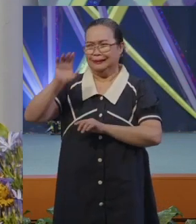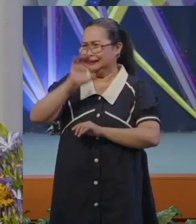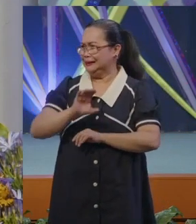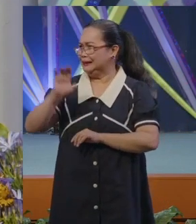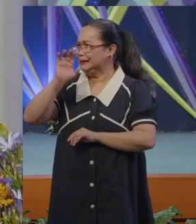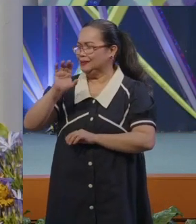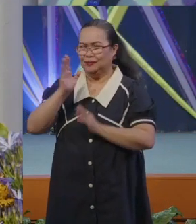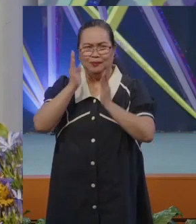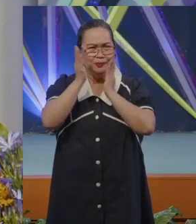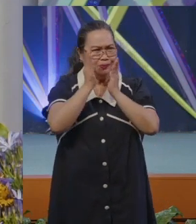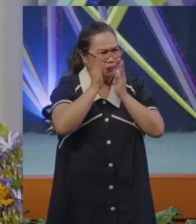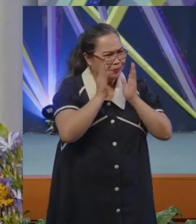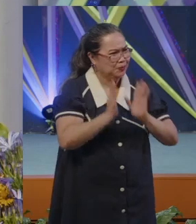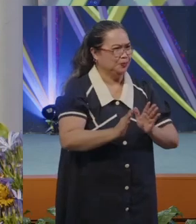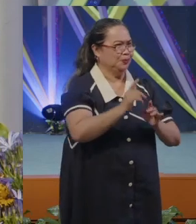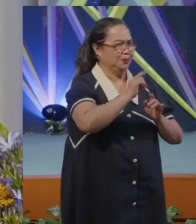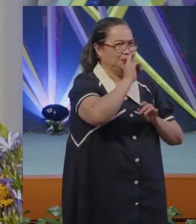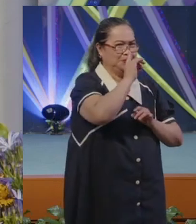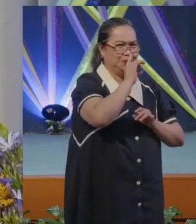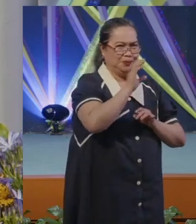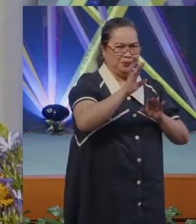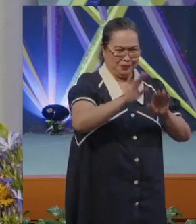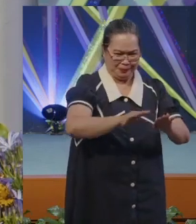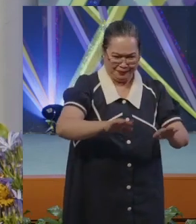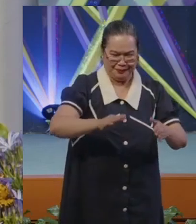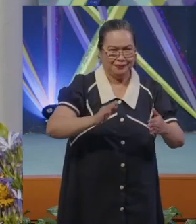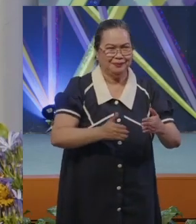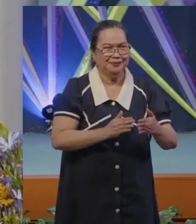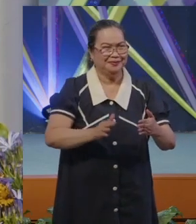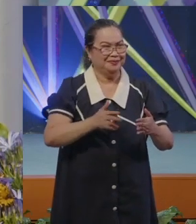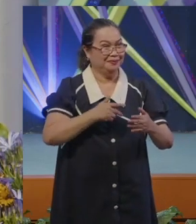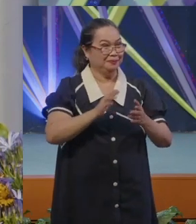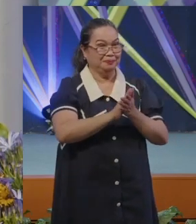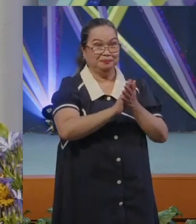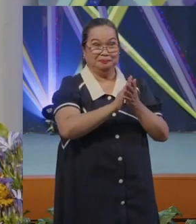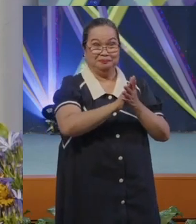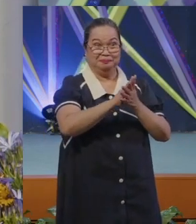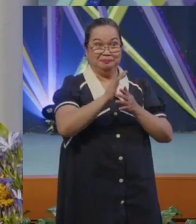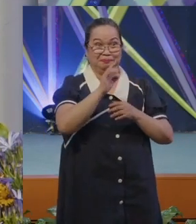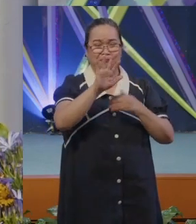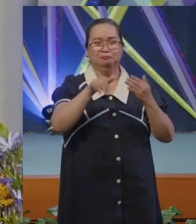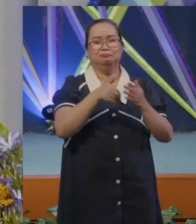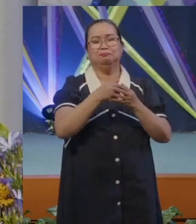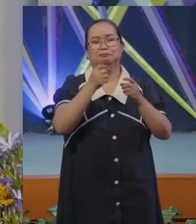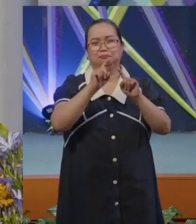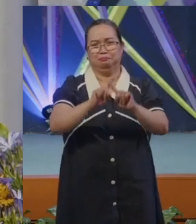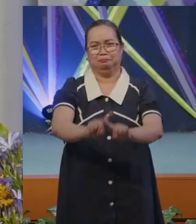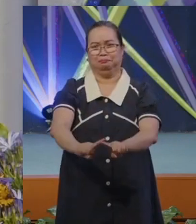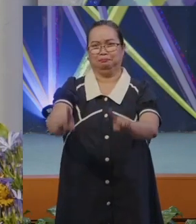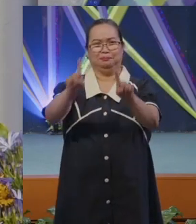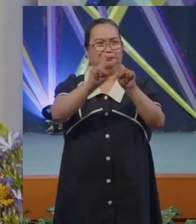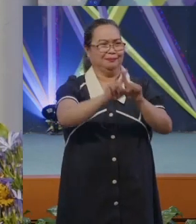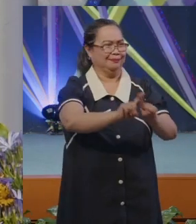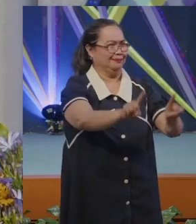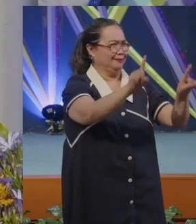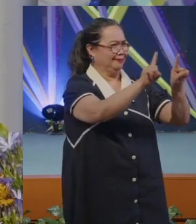Naghahanap ng mga batang mga awit, ang Praise Factory. Napakadami po ng